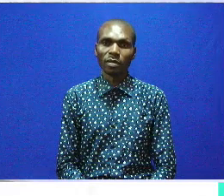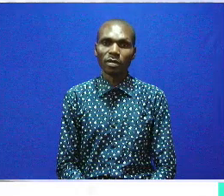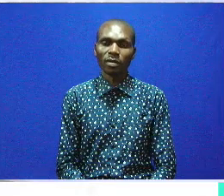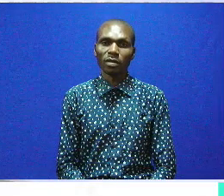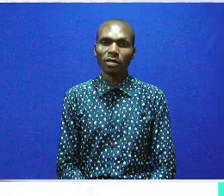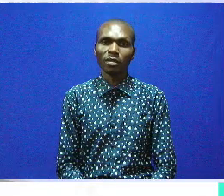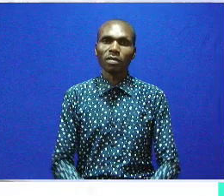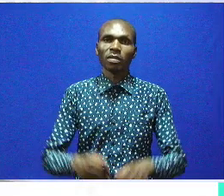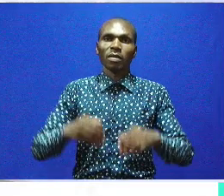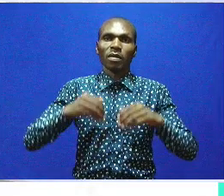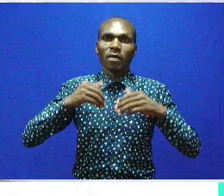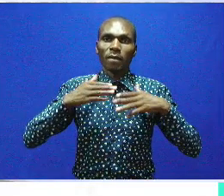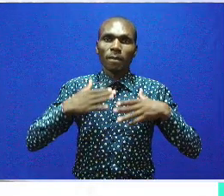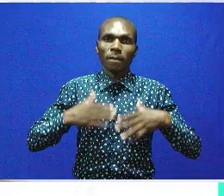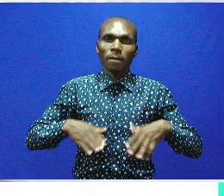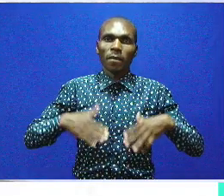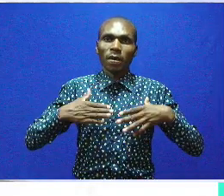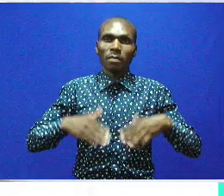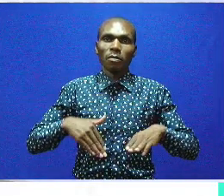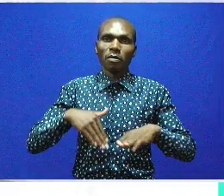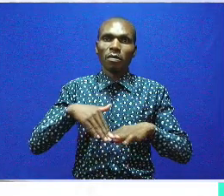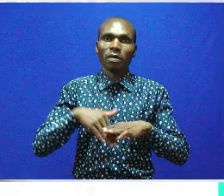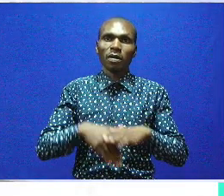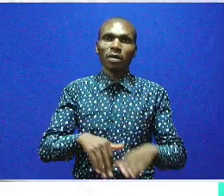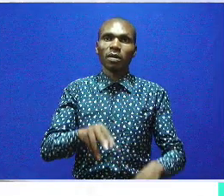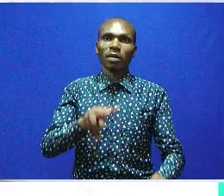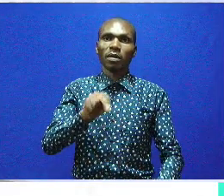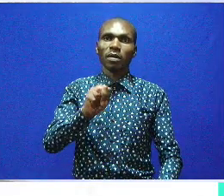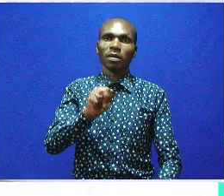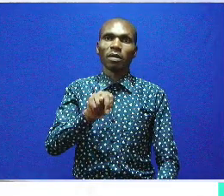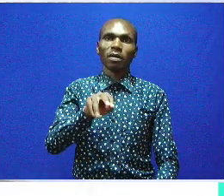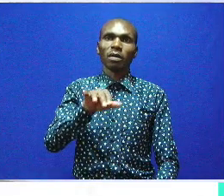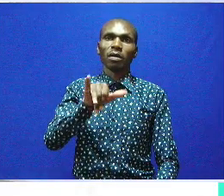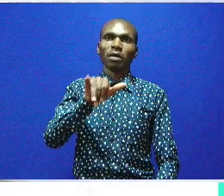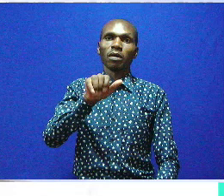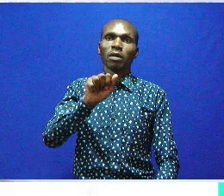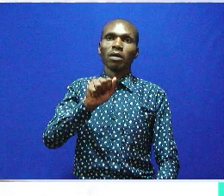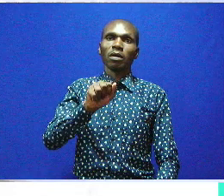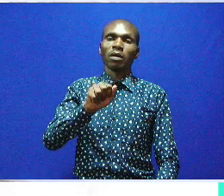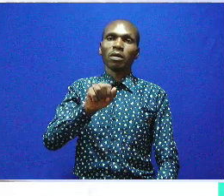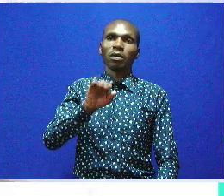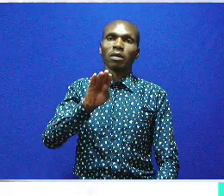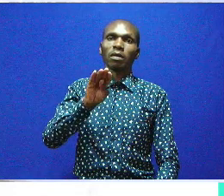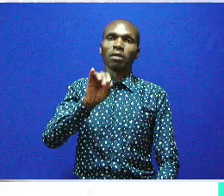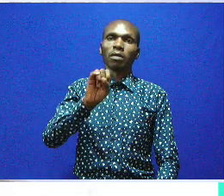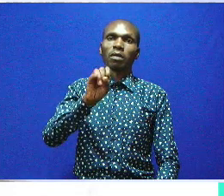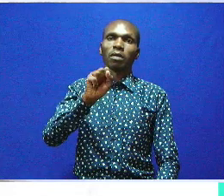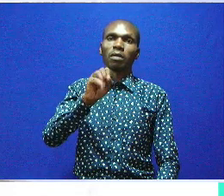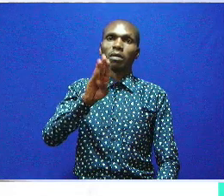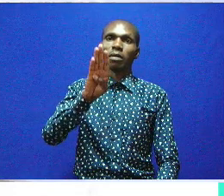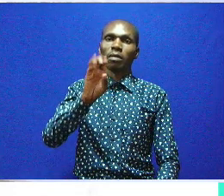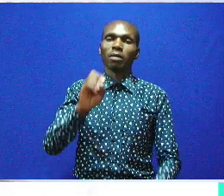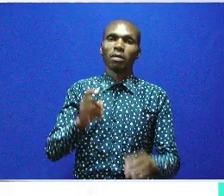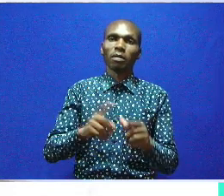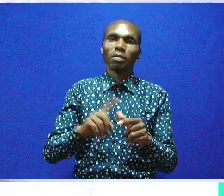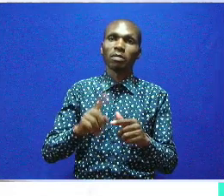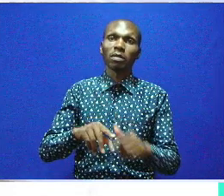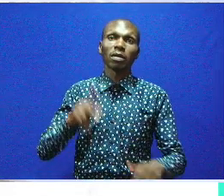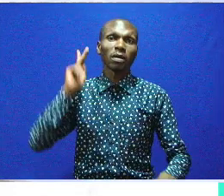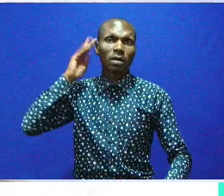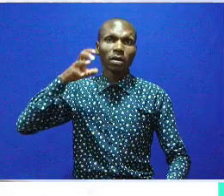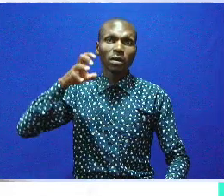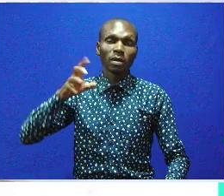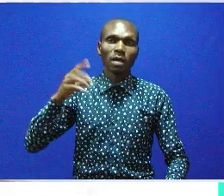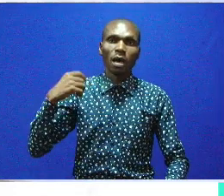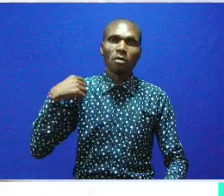abamenyi kuruwase ensemo ya Nyabisabo yotoka ase bunge ya Nyaribari chache county ya Kisii na barobaba wesoki ya emambia